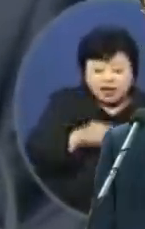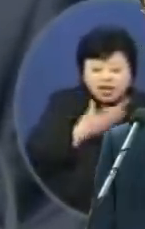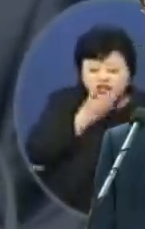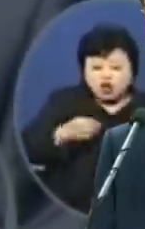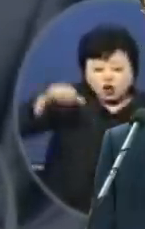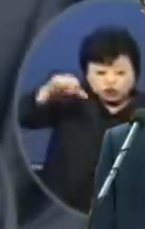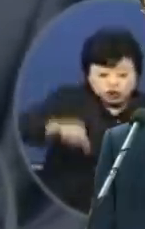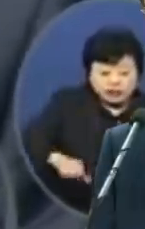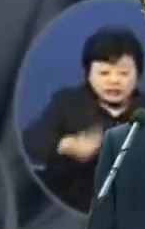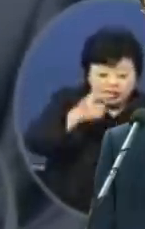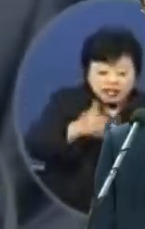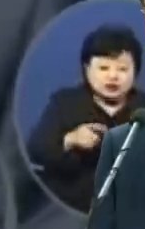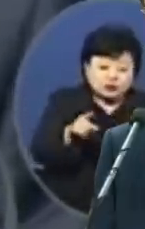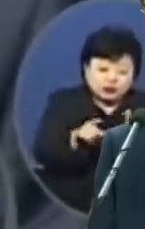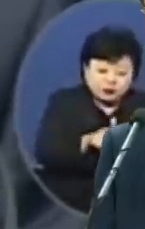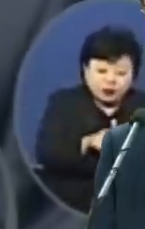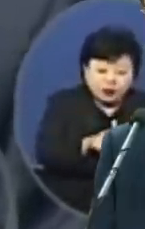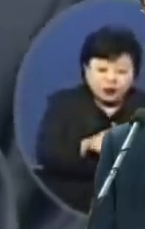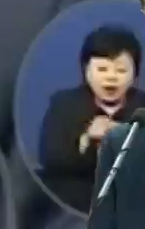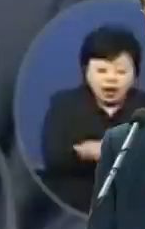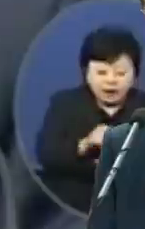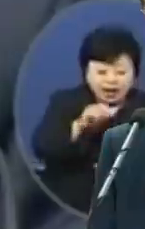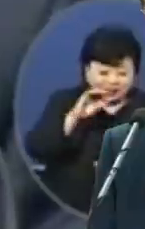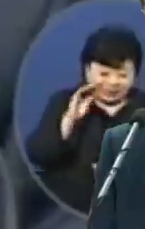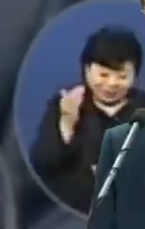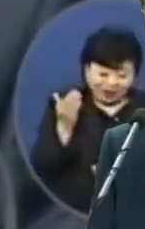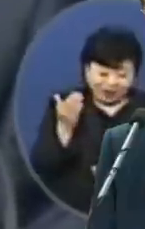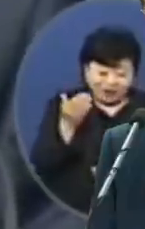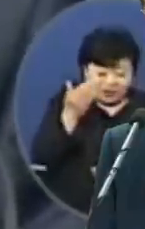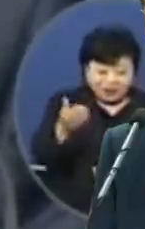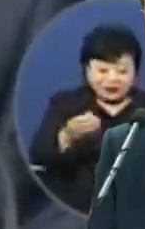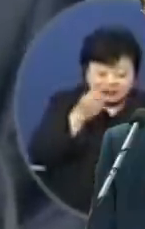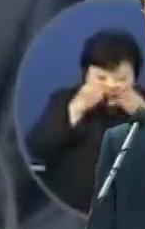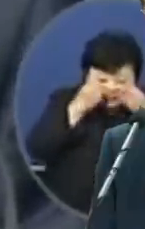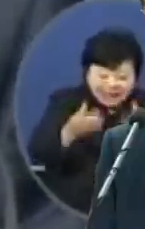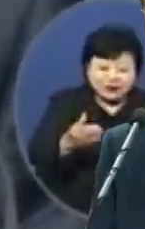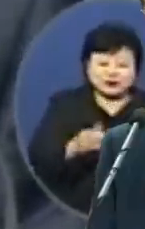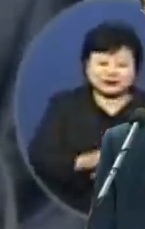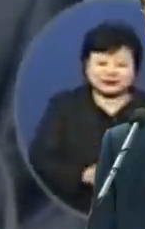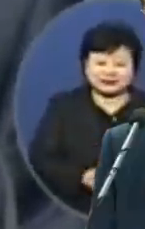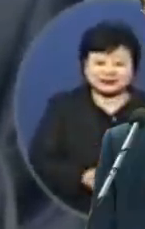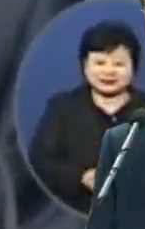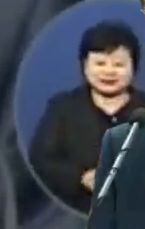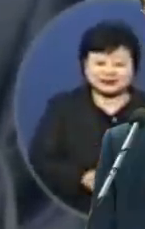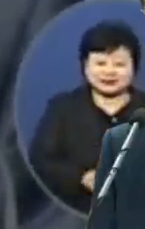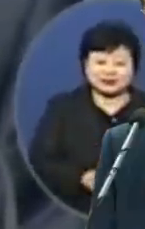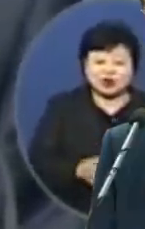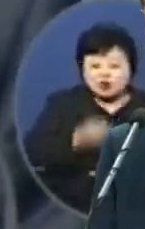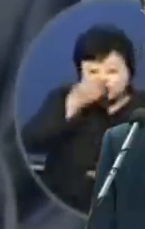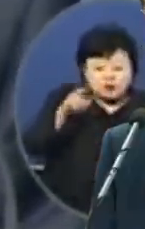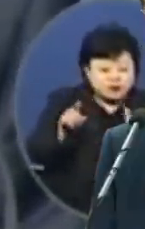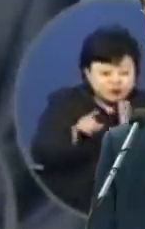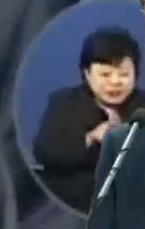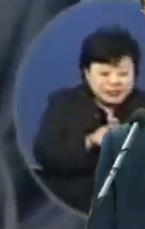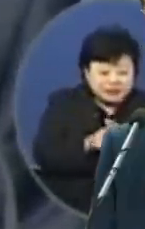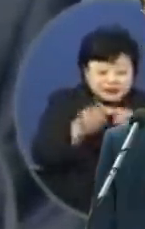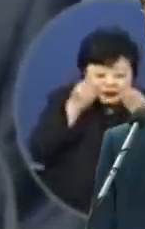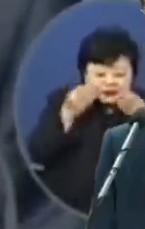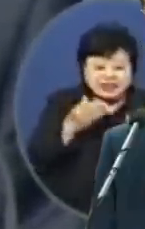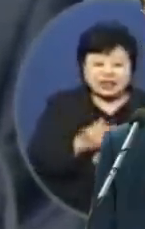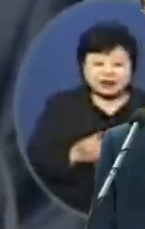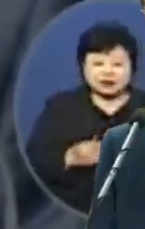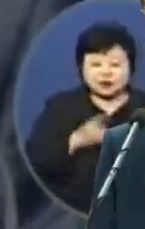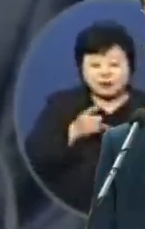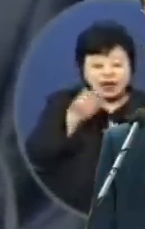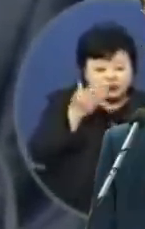저주에서 예수를 믿음으로 해방되어 여러분에게 새로운 꿈과 믿음과 새로운 은혜를